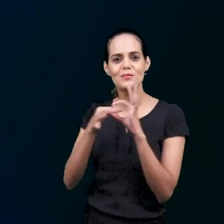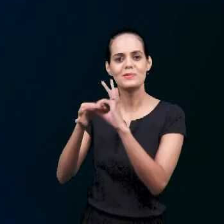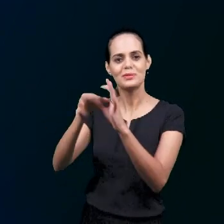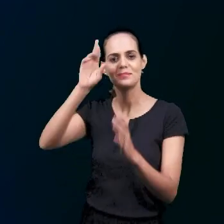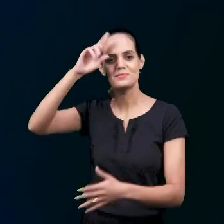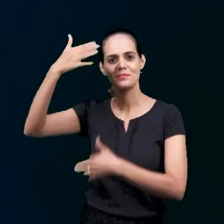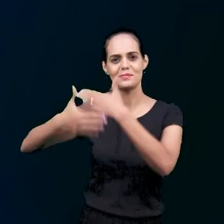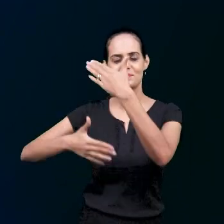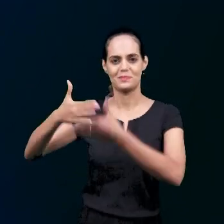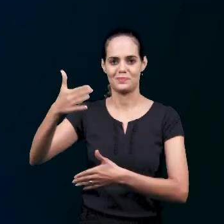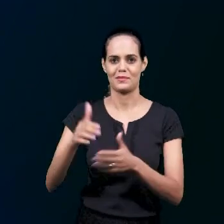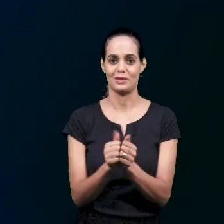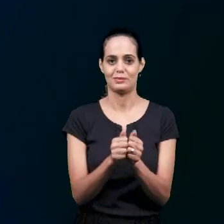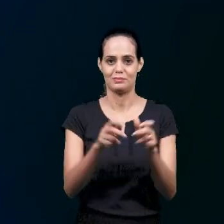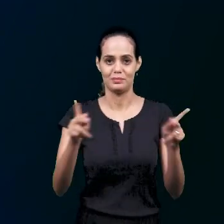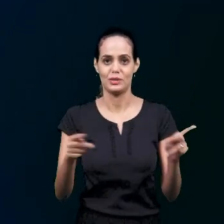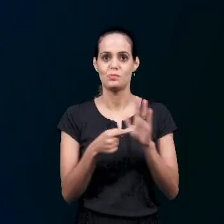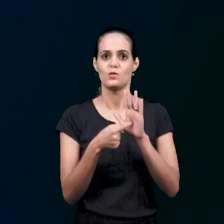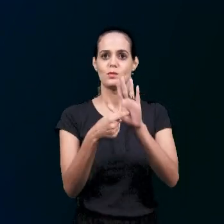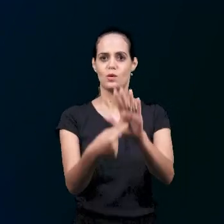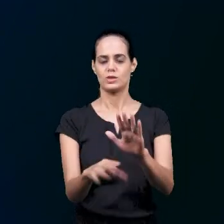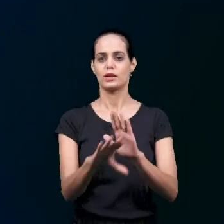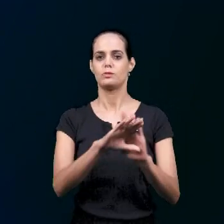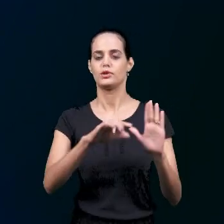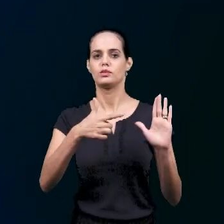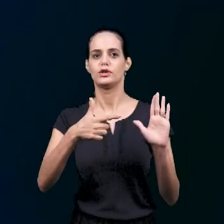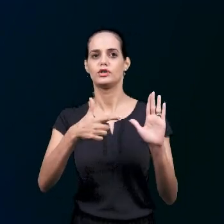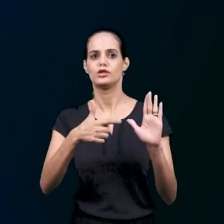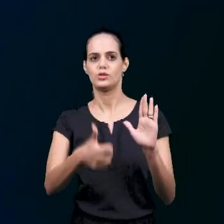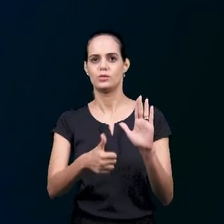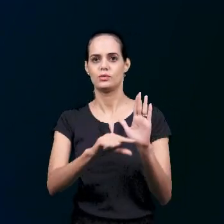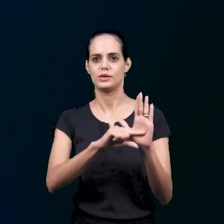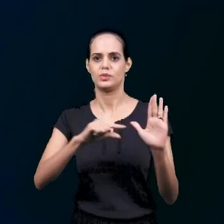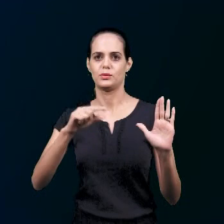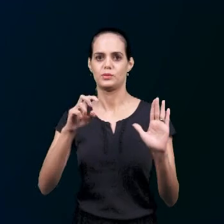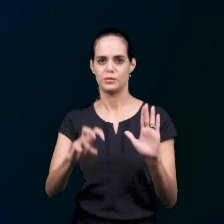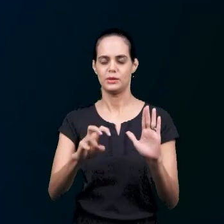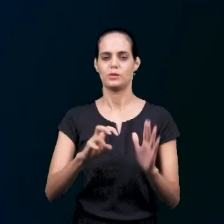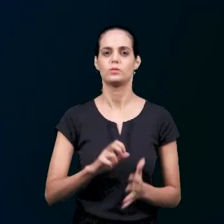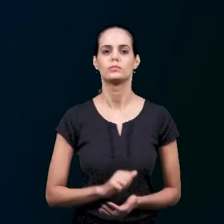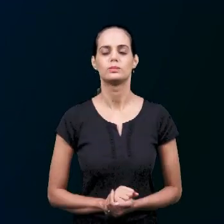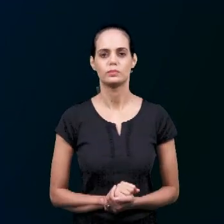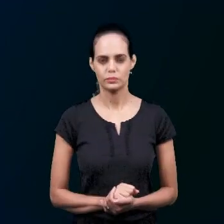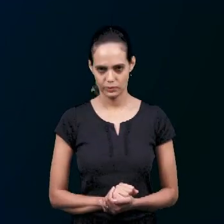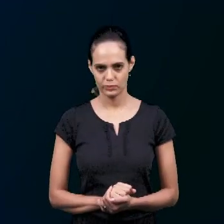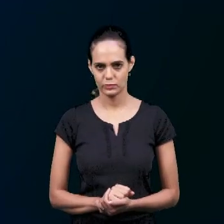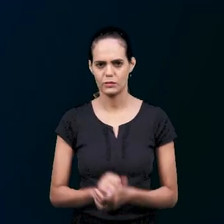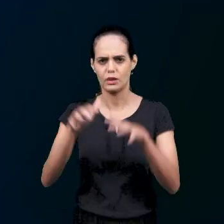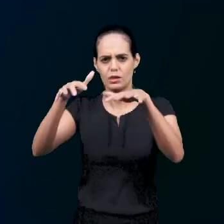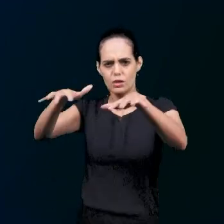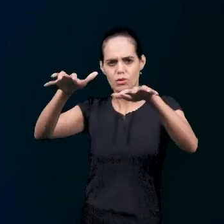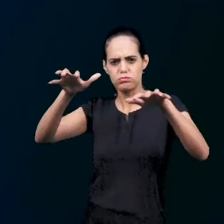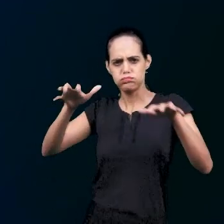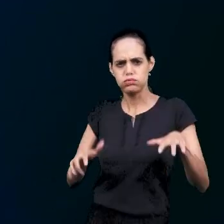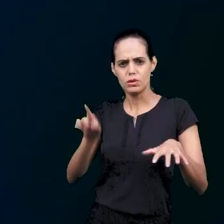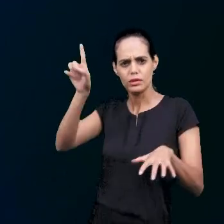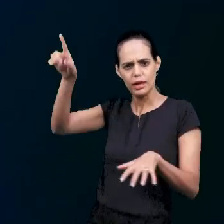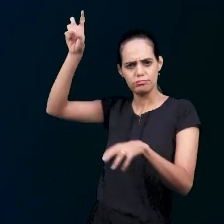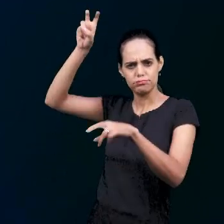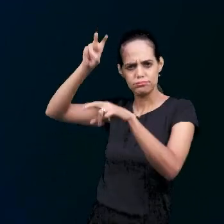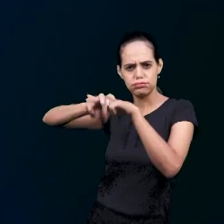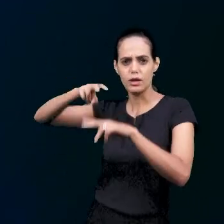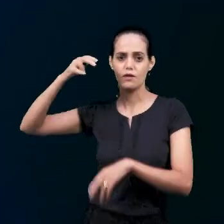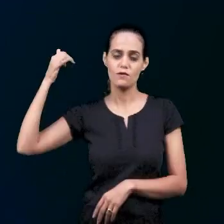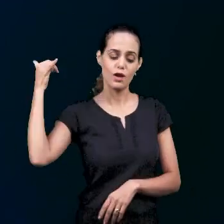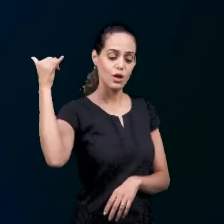nouveauté de vie, comme dit la parole du Seigneur dans le livre d'Apocalypse, chapitre 21, verset 5. Et celui qui était assis sur le